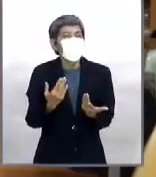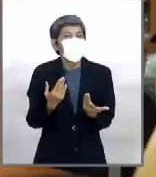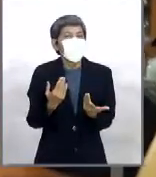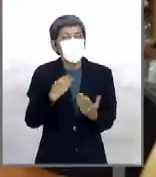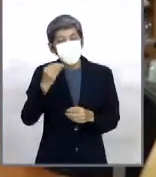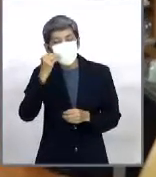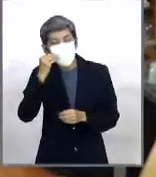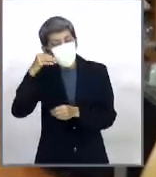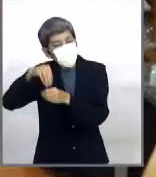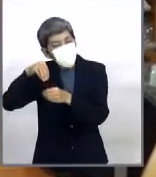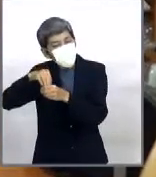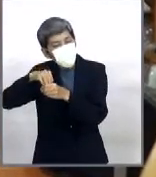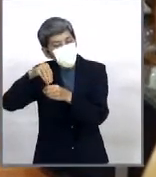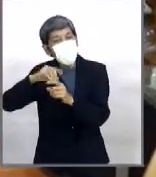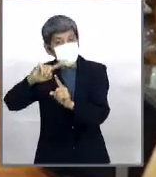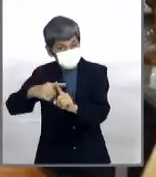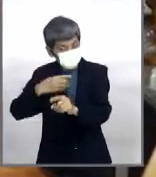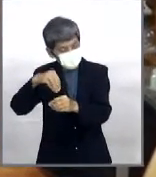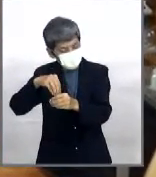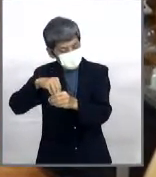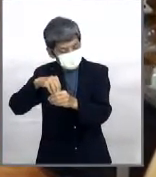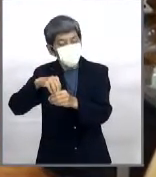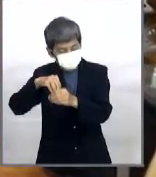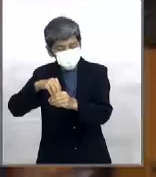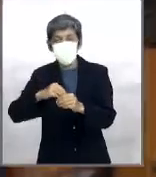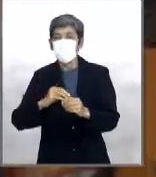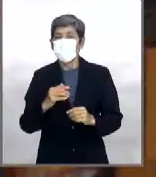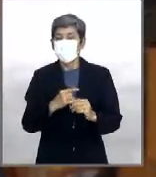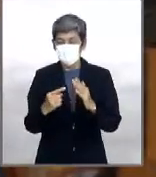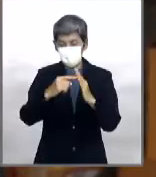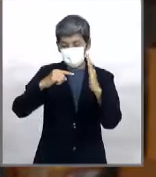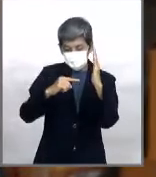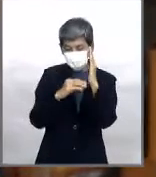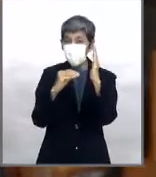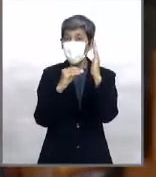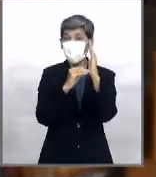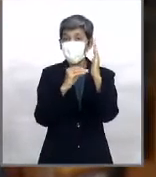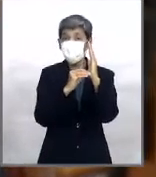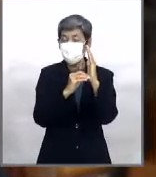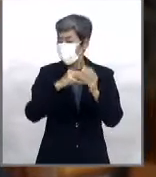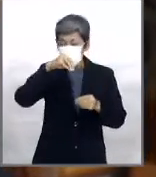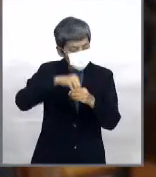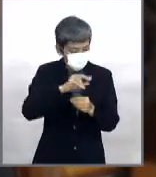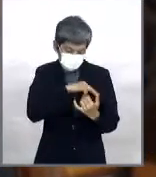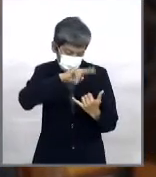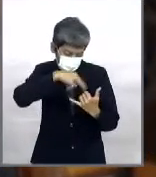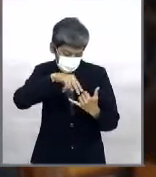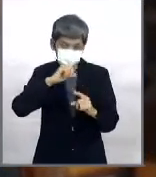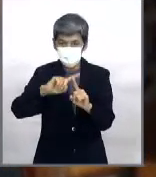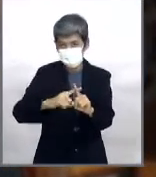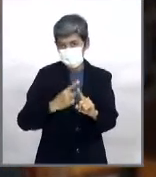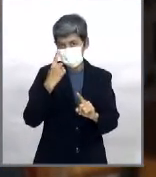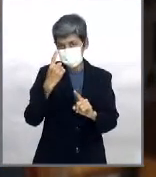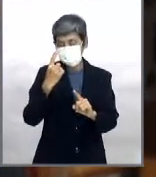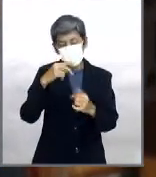อส่งตัวก็ต้องกลับอยู่บ้านประมาณ1เดือนนะครับผมแล้วก็พอมาโรงพยาบาลใหญ่ในกรุงเทพเนี่ยก็โดนแอดมิดอยู่อีกประมาณ